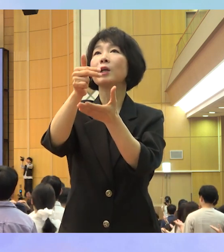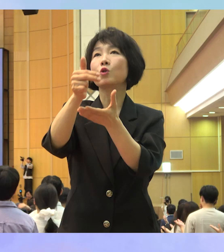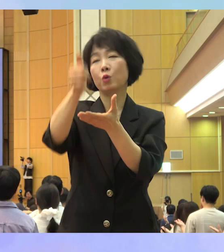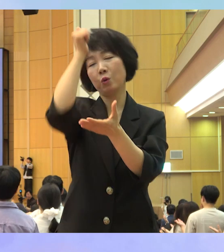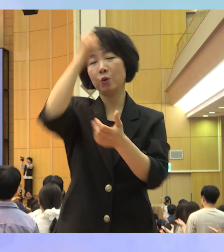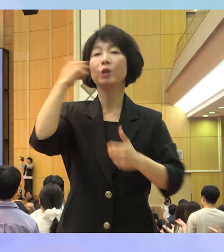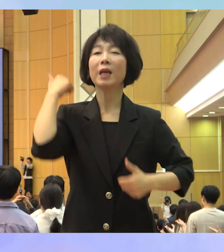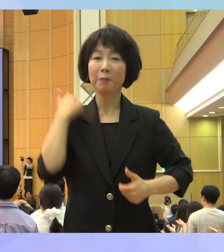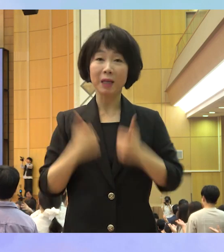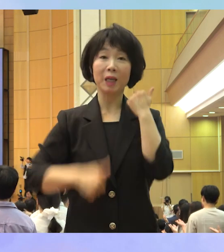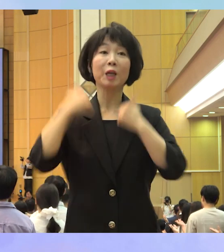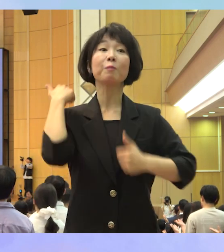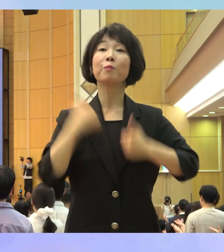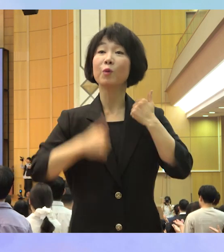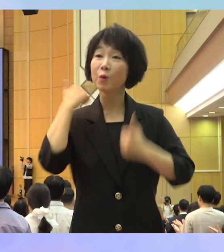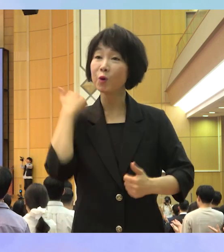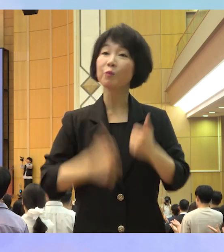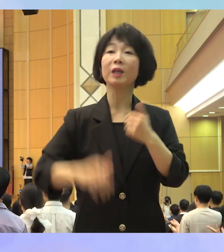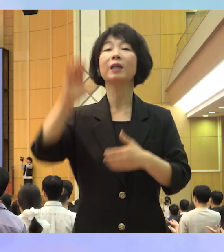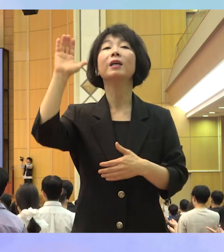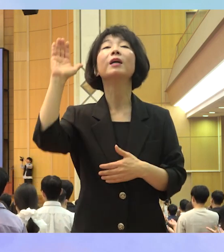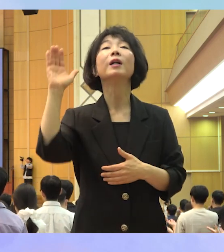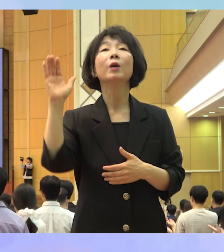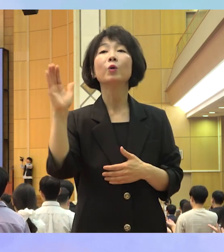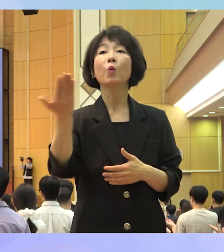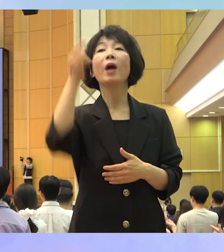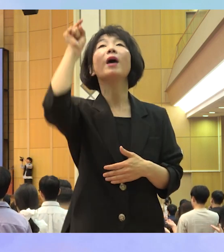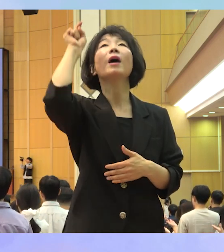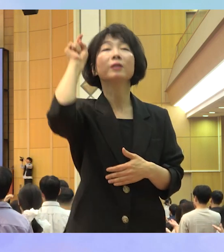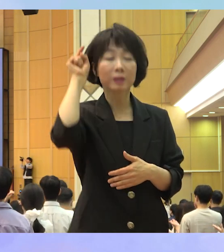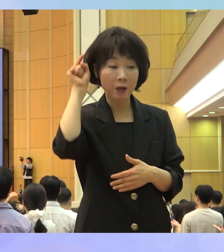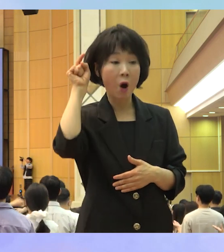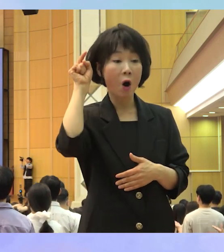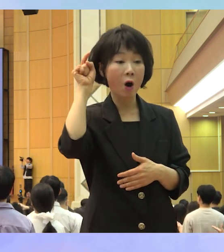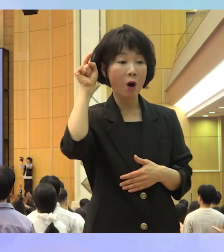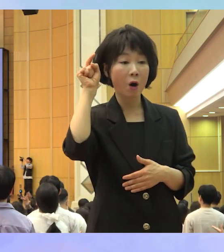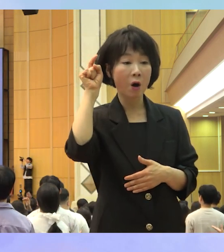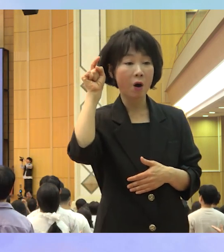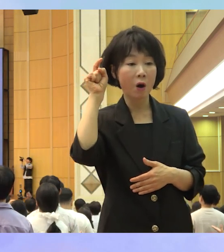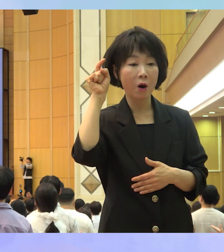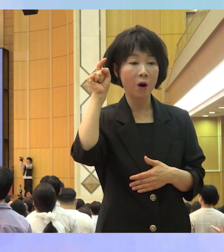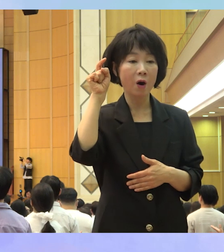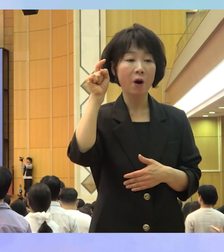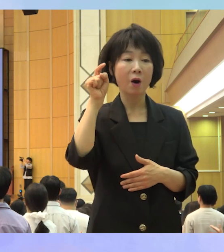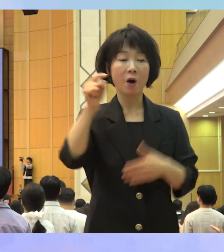가지, 주님의 기쁨이 되는